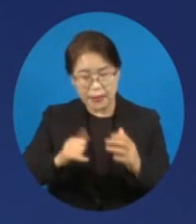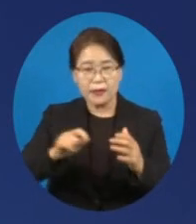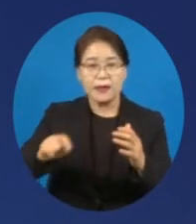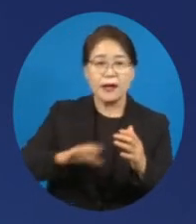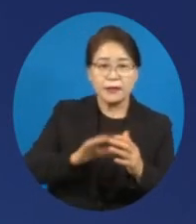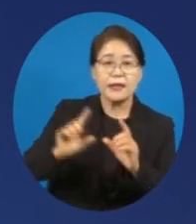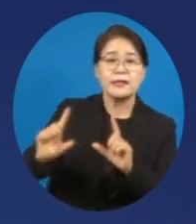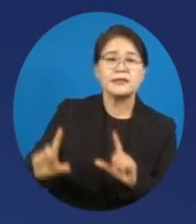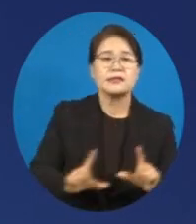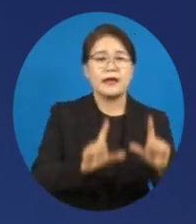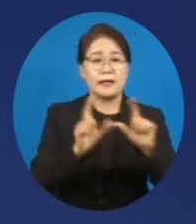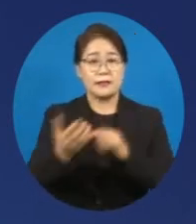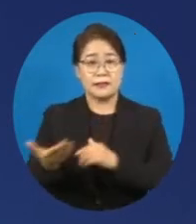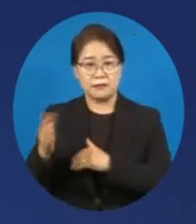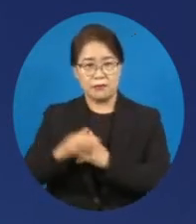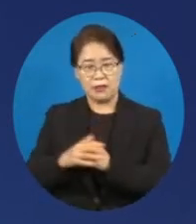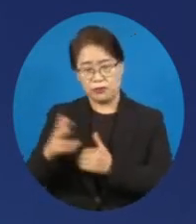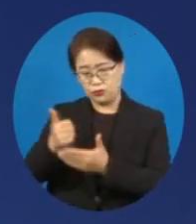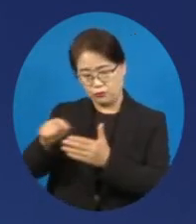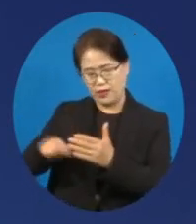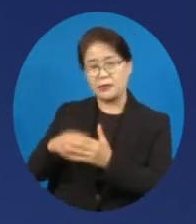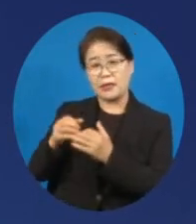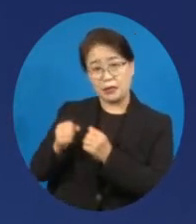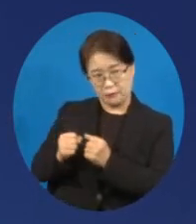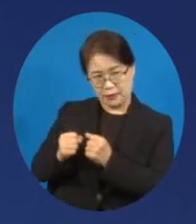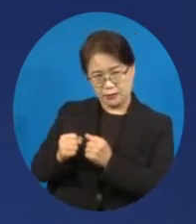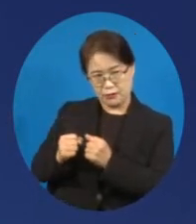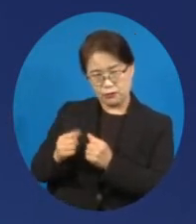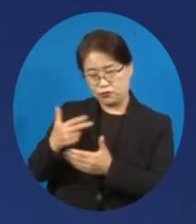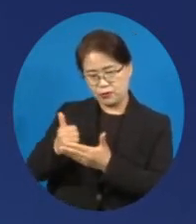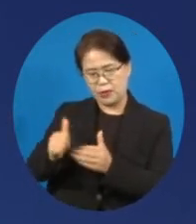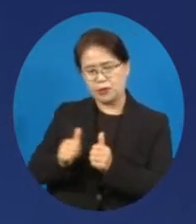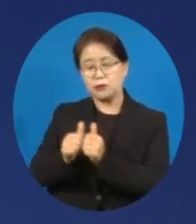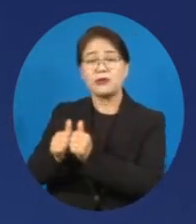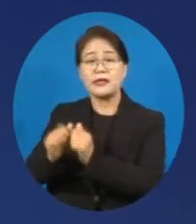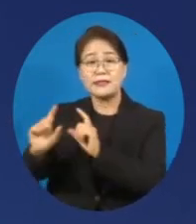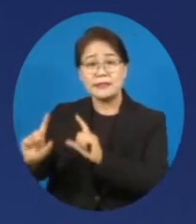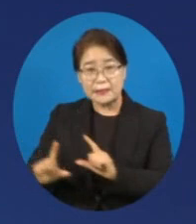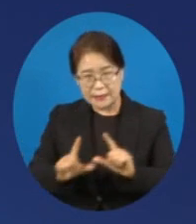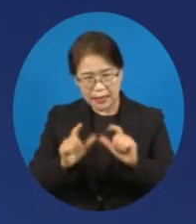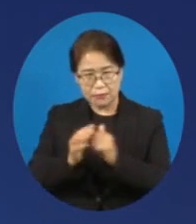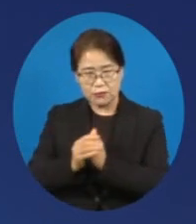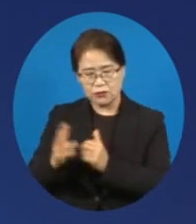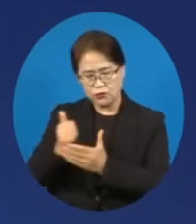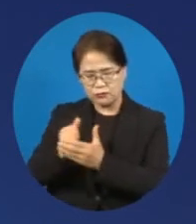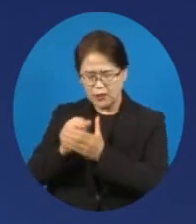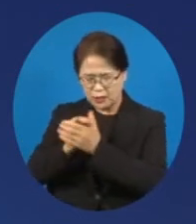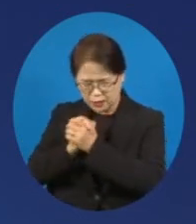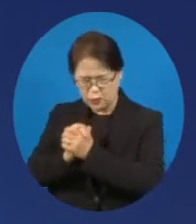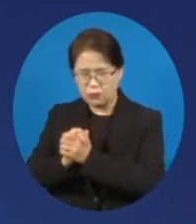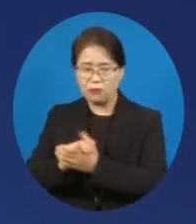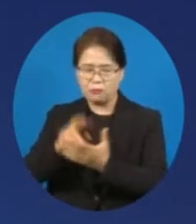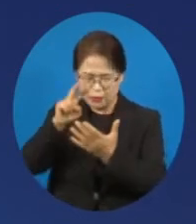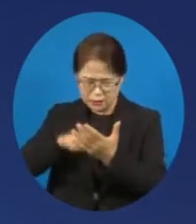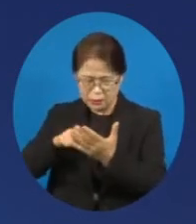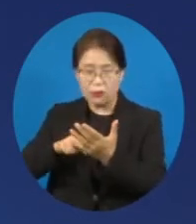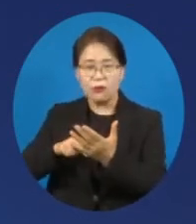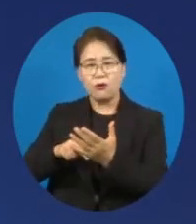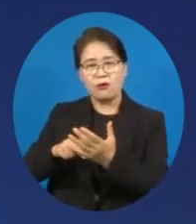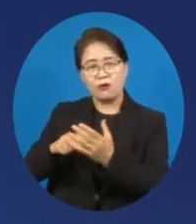살면서도 주님 안에 거하는 삶을 살아야 됩니다 주님과의 친밀한 사귐 속에 살아야 됩니다